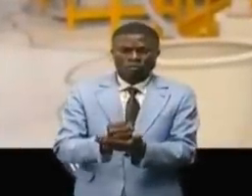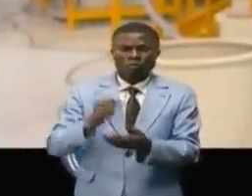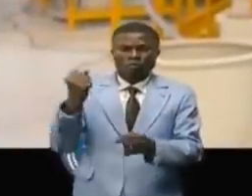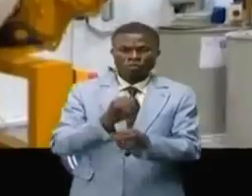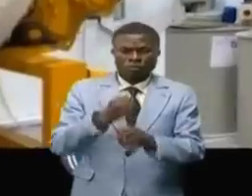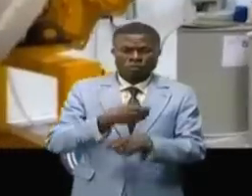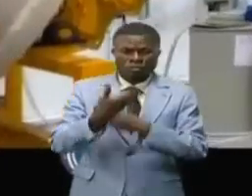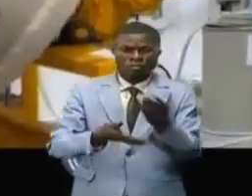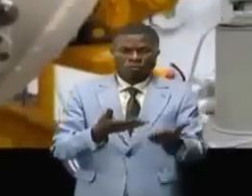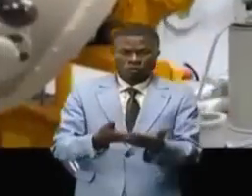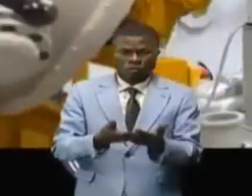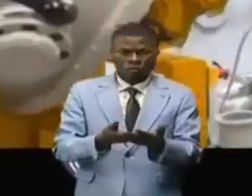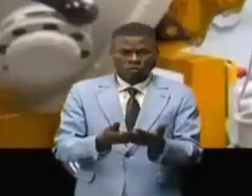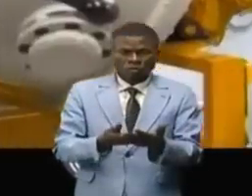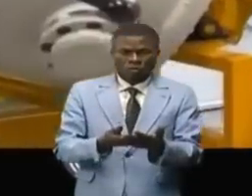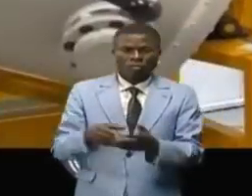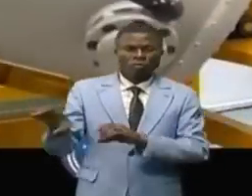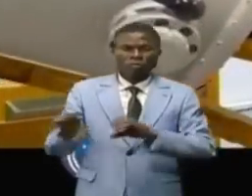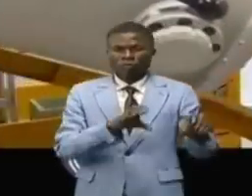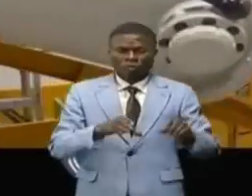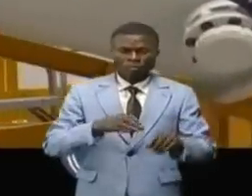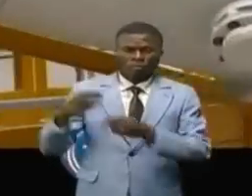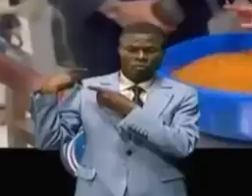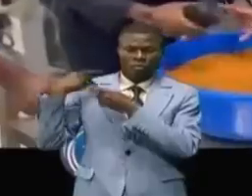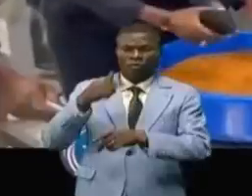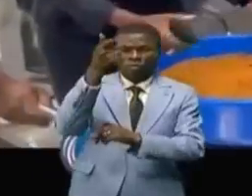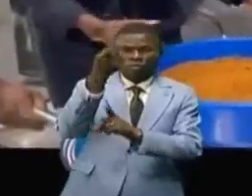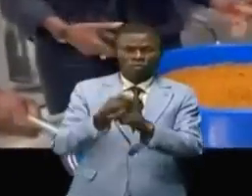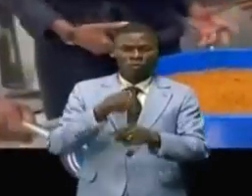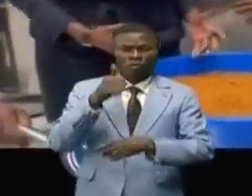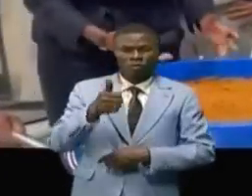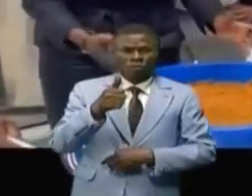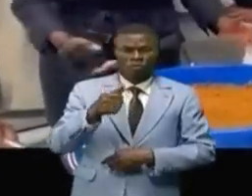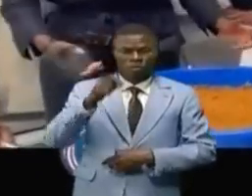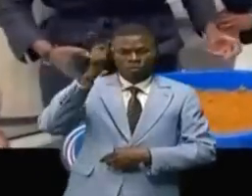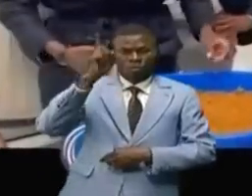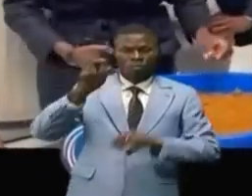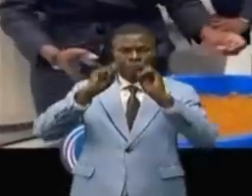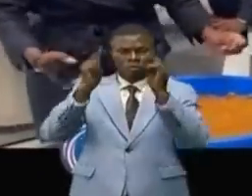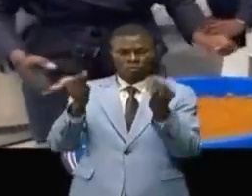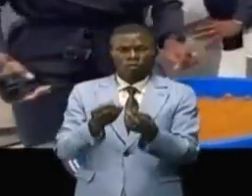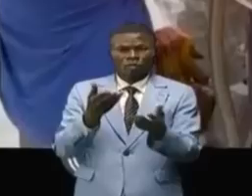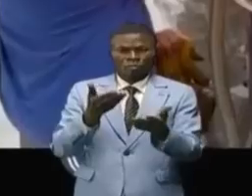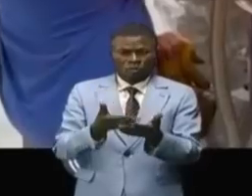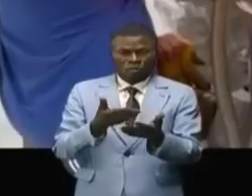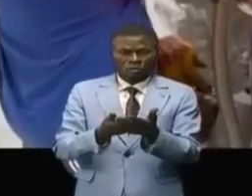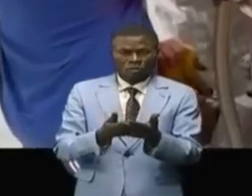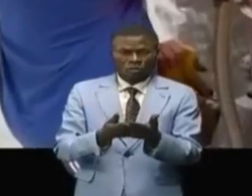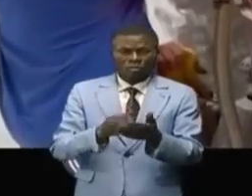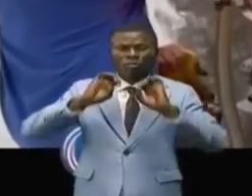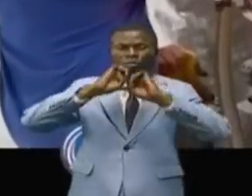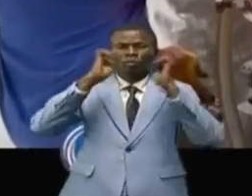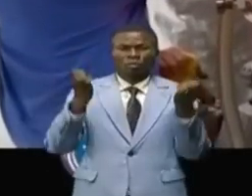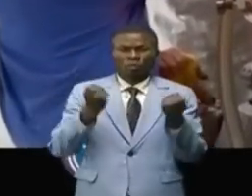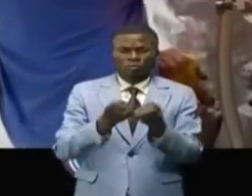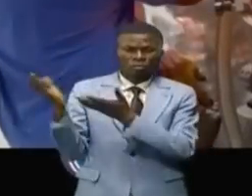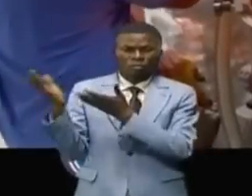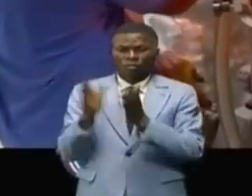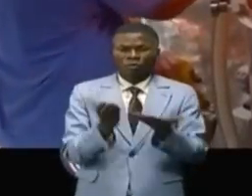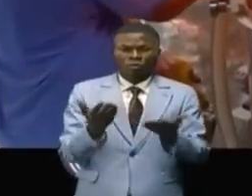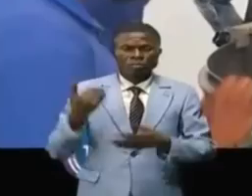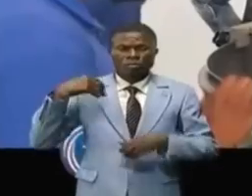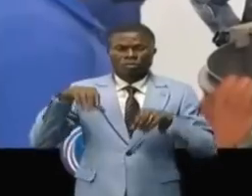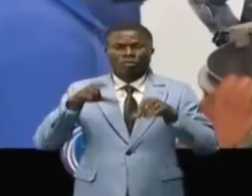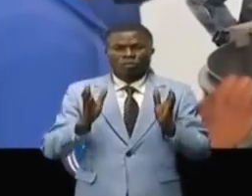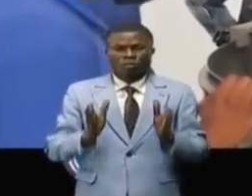qu'ils font en activité depuis le début de l'année en cours primaire à goldsa est une entreprise du portefeuille de l'État